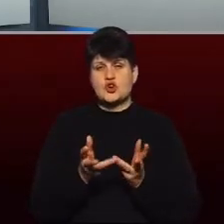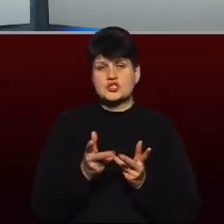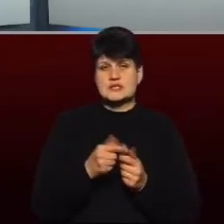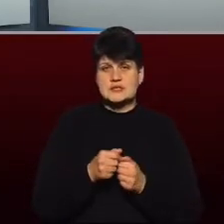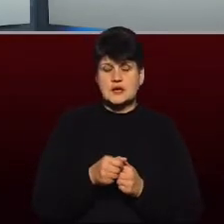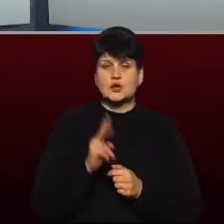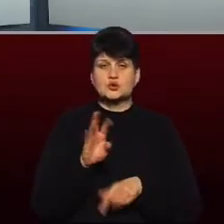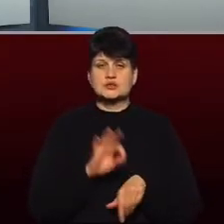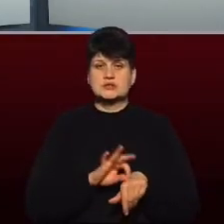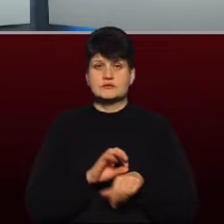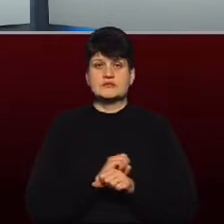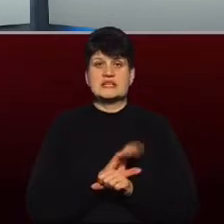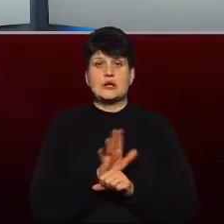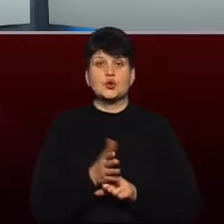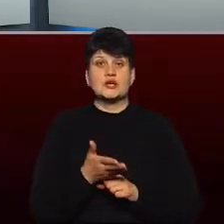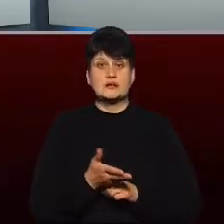на коронавірус.